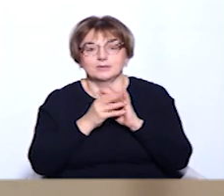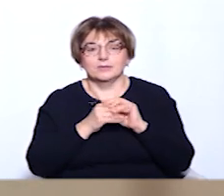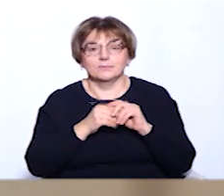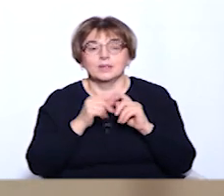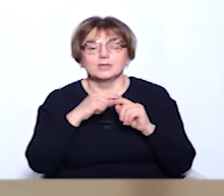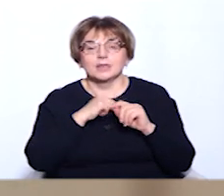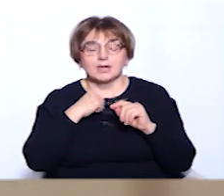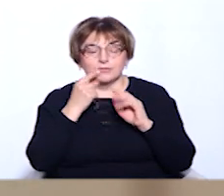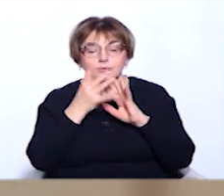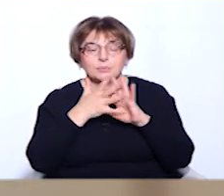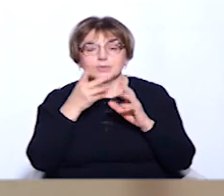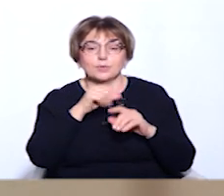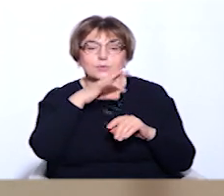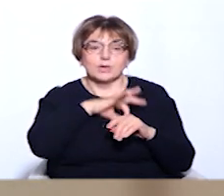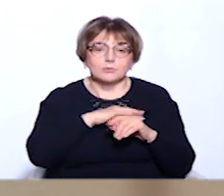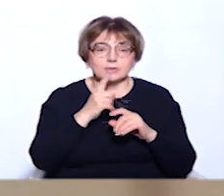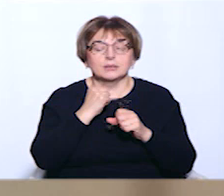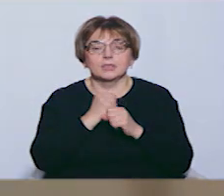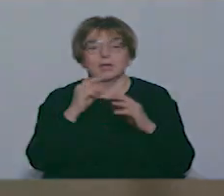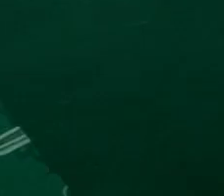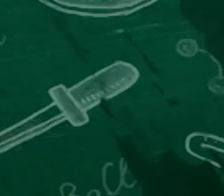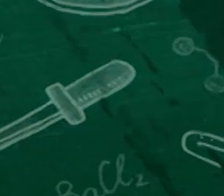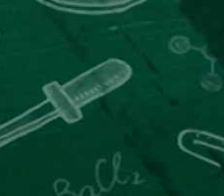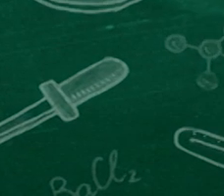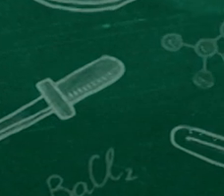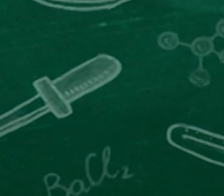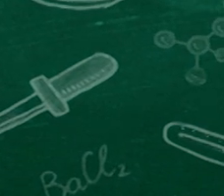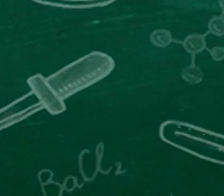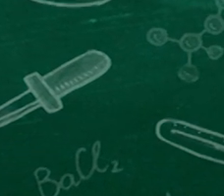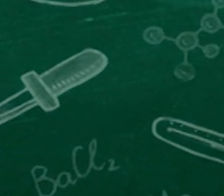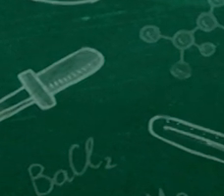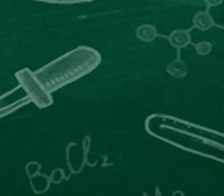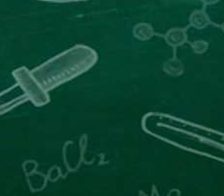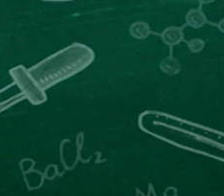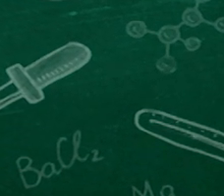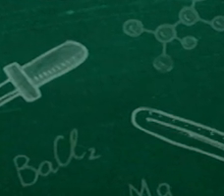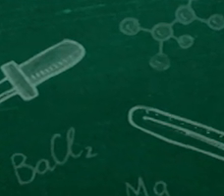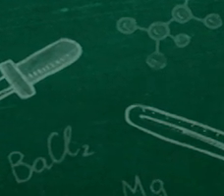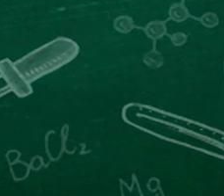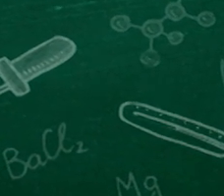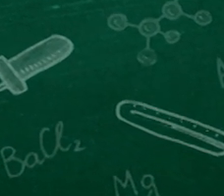მათი იზომერია და გამოყენება. ნახვამდის.